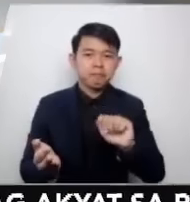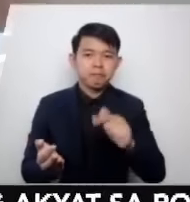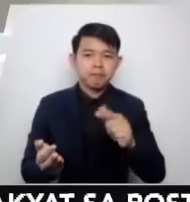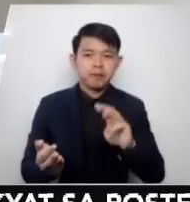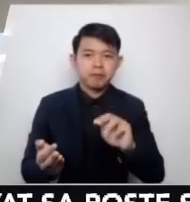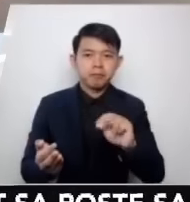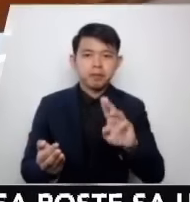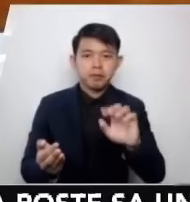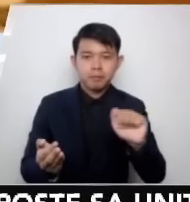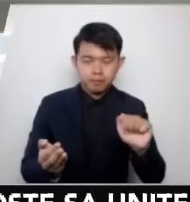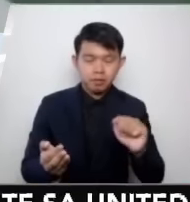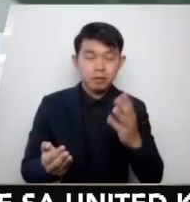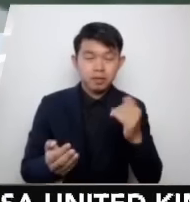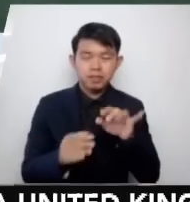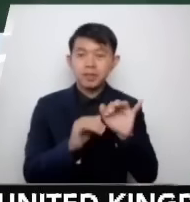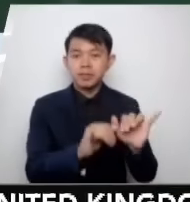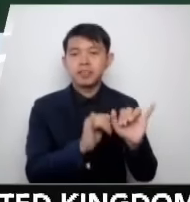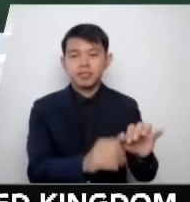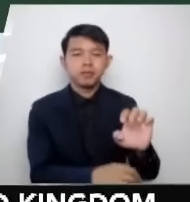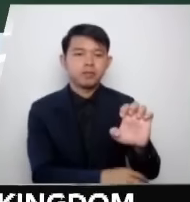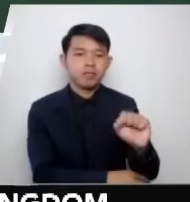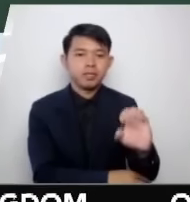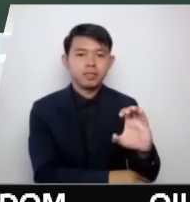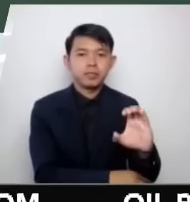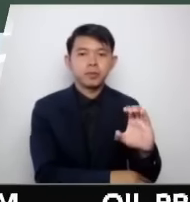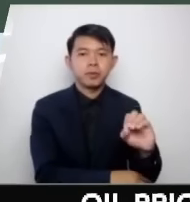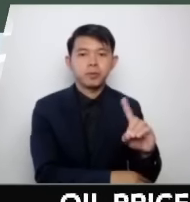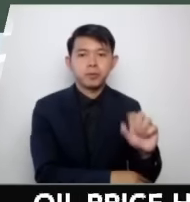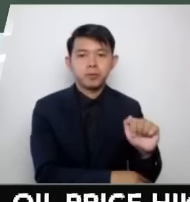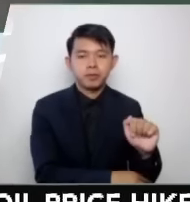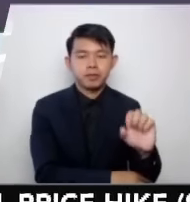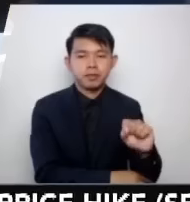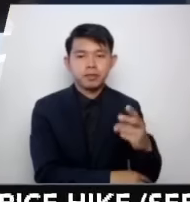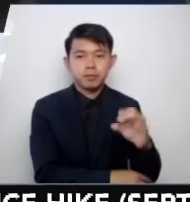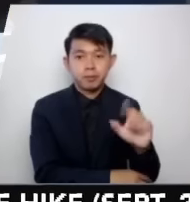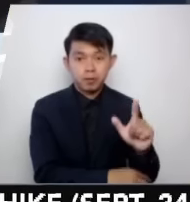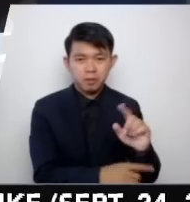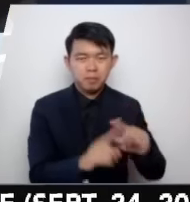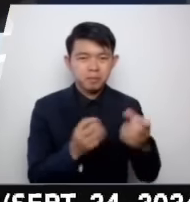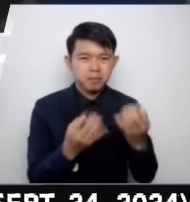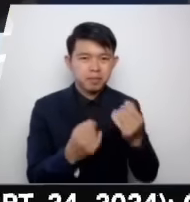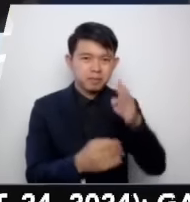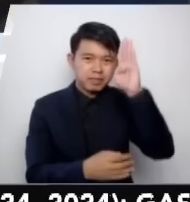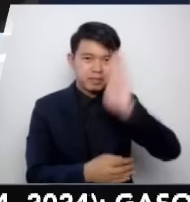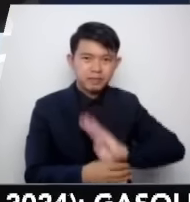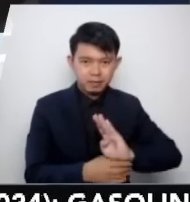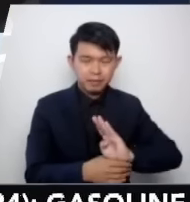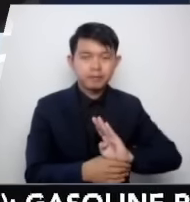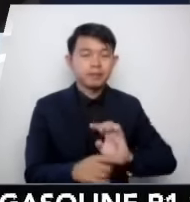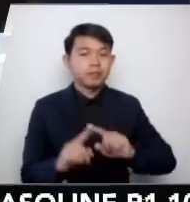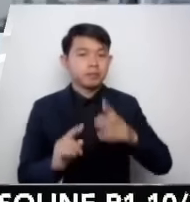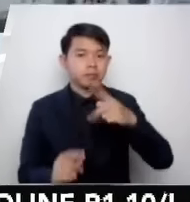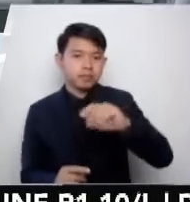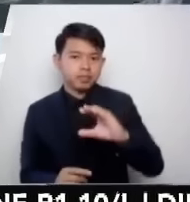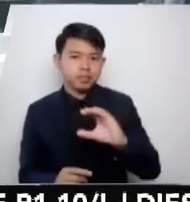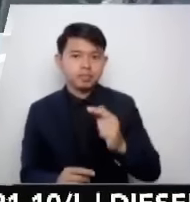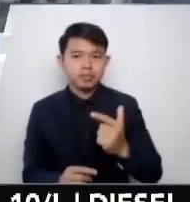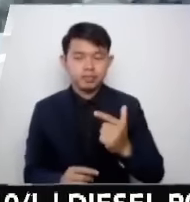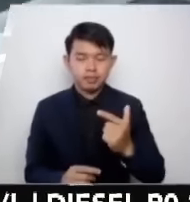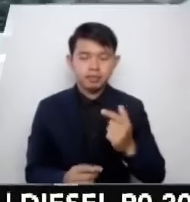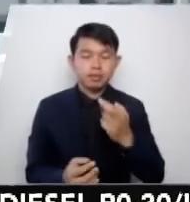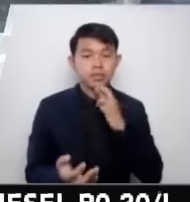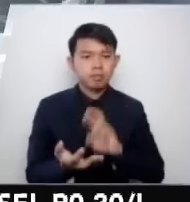Shoal, may naputol na mga bakal at nayupi ang tagiliran nito. Sabi ng Philippine Coast Guard o PCG,